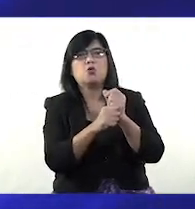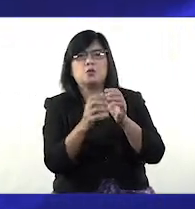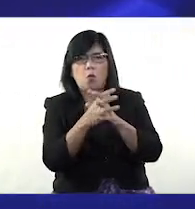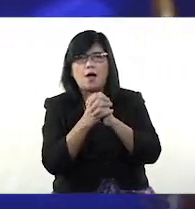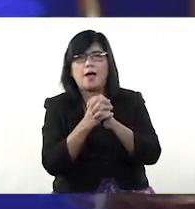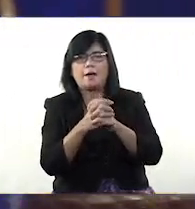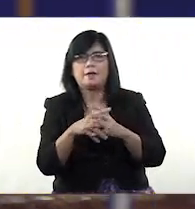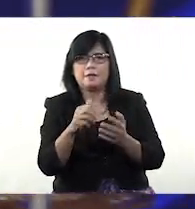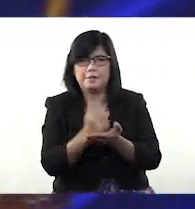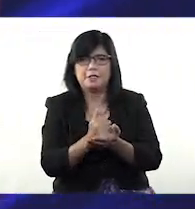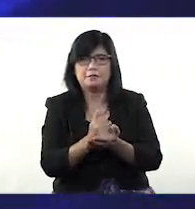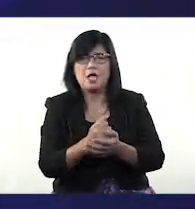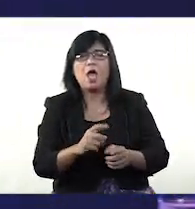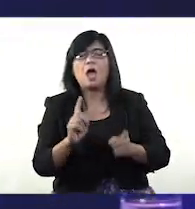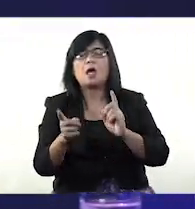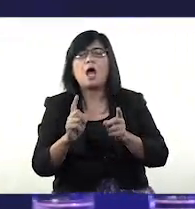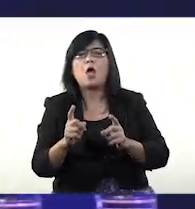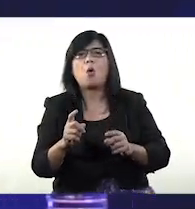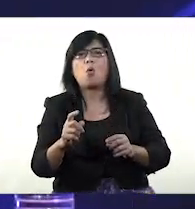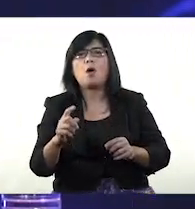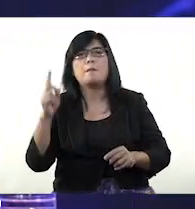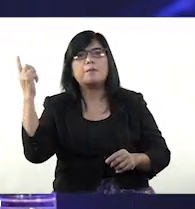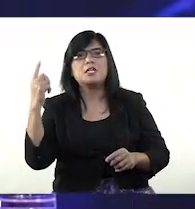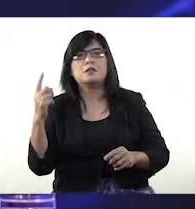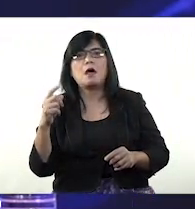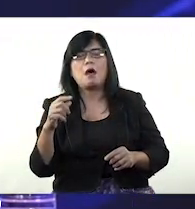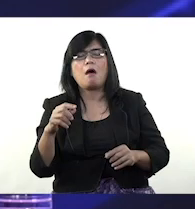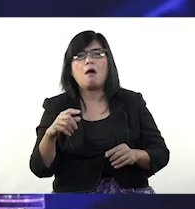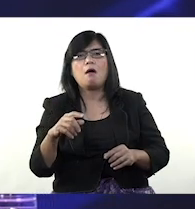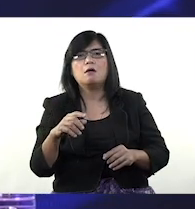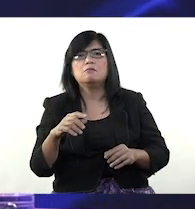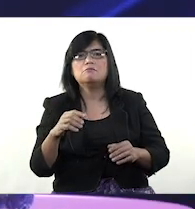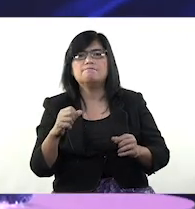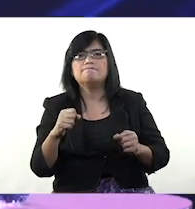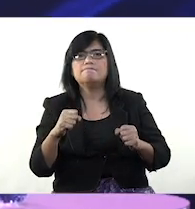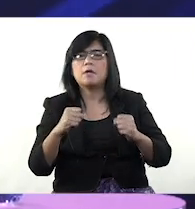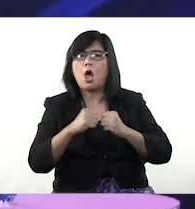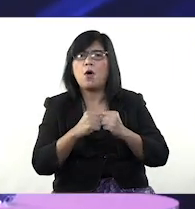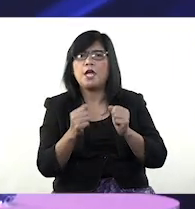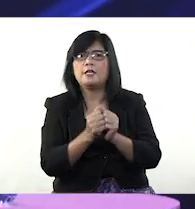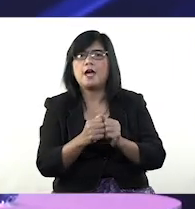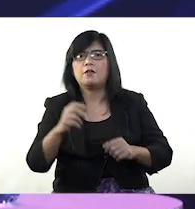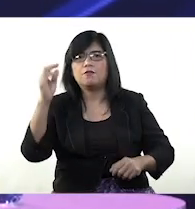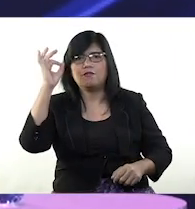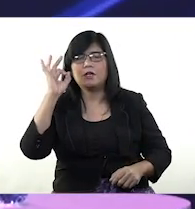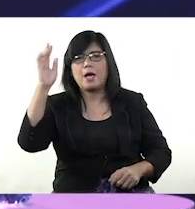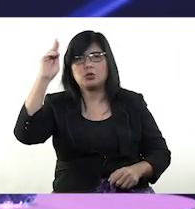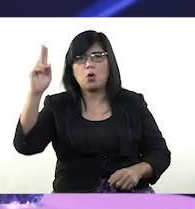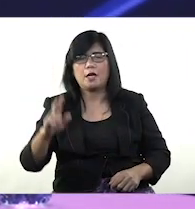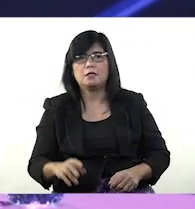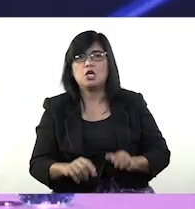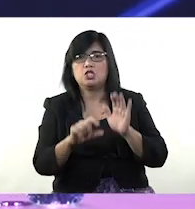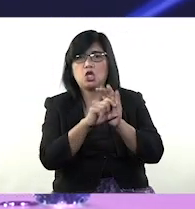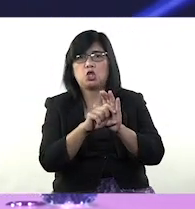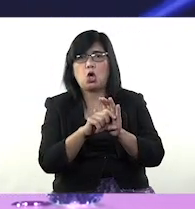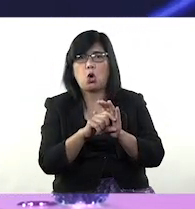satu kali Raja mengumpulkan Hai mulai hari ini Hai tidak ada